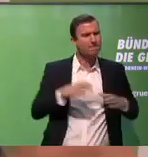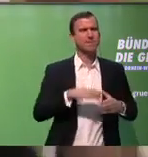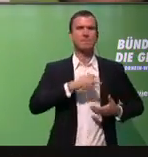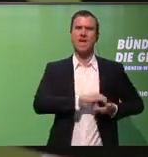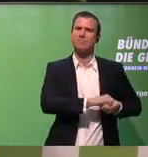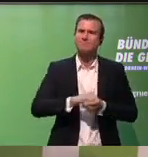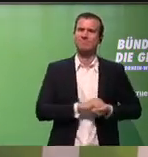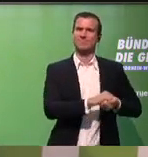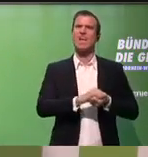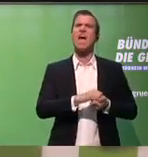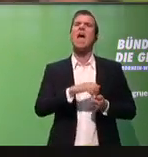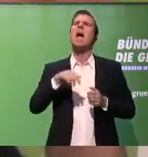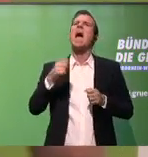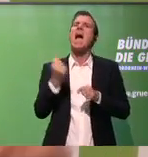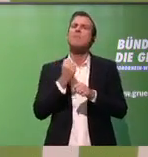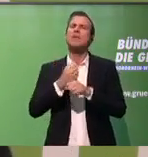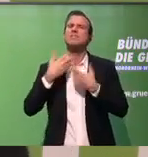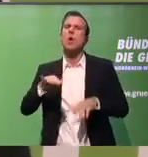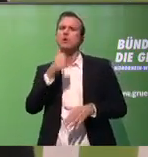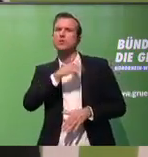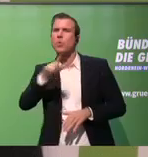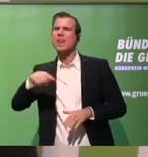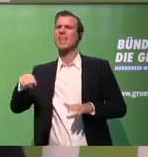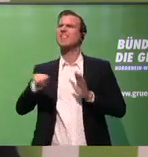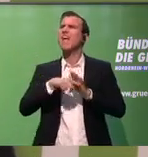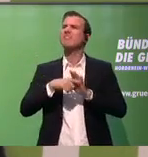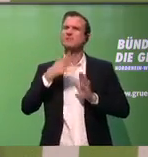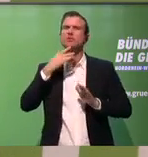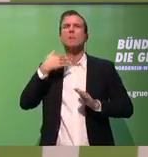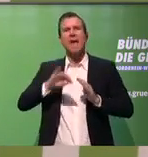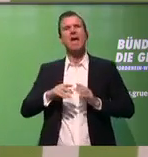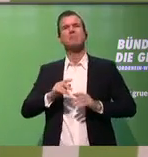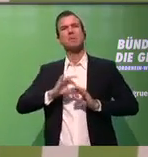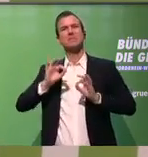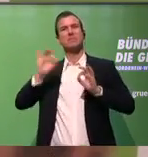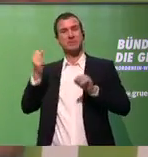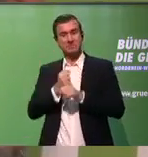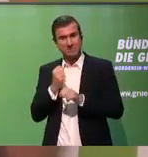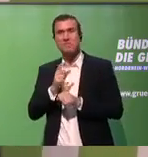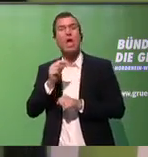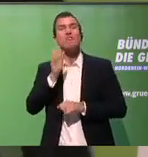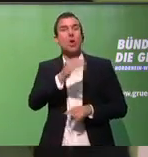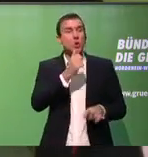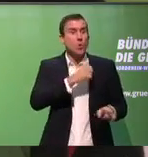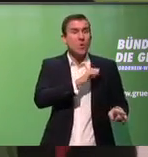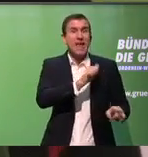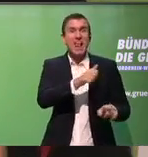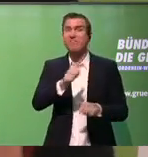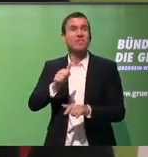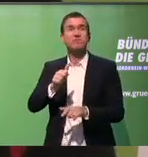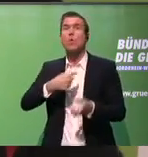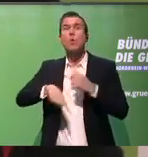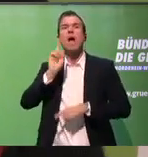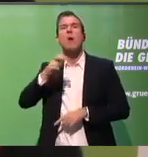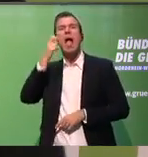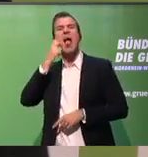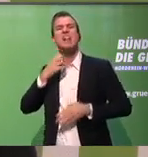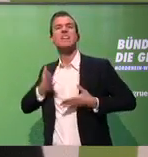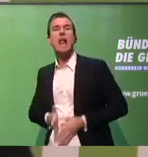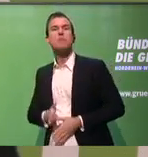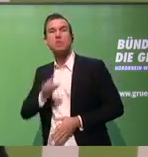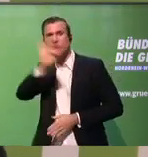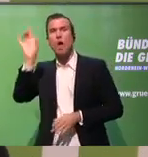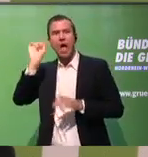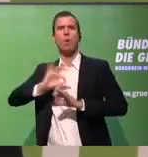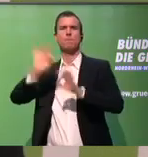wir raus wollen aus der Jugendarbeitslosigkeit etc., dann ist das eben nicht nur was, was jungen Menschen hilft, das hilft eher auch gegen Altersarmut, das hilft auch